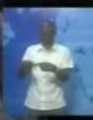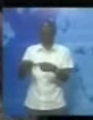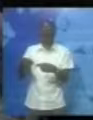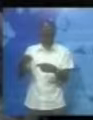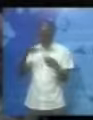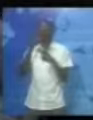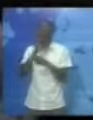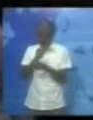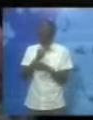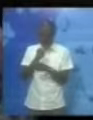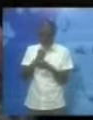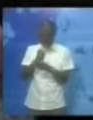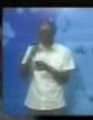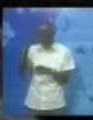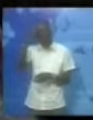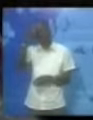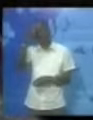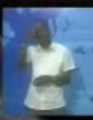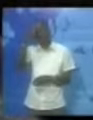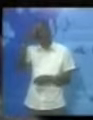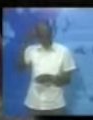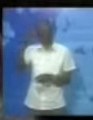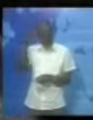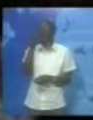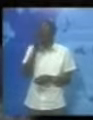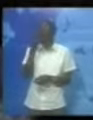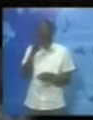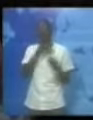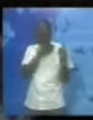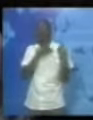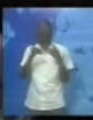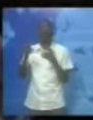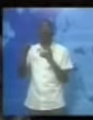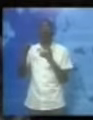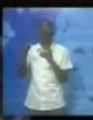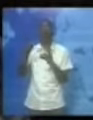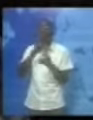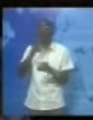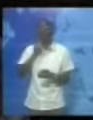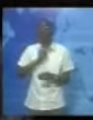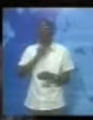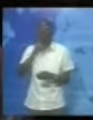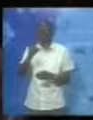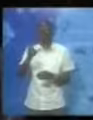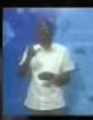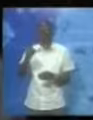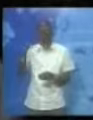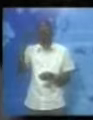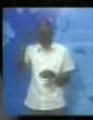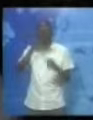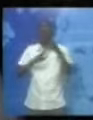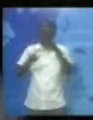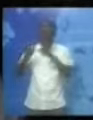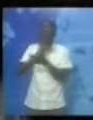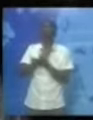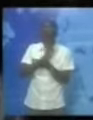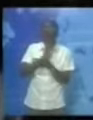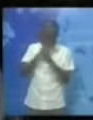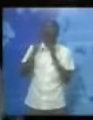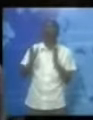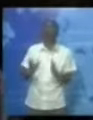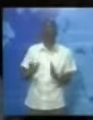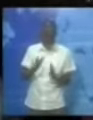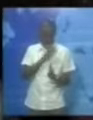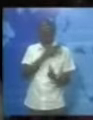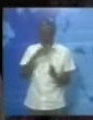d'aller où son travail a été reconnu, quoi. Et donc du coup, moi, je suis scénographe, donc du coup, bon bah,